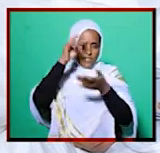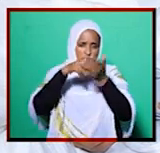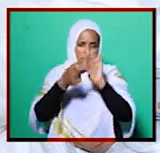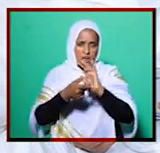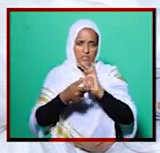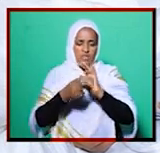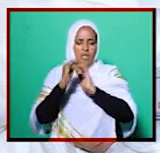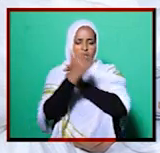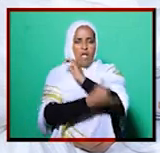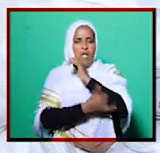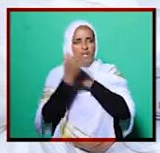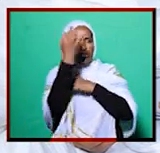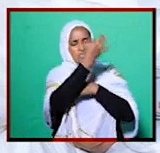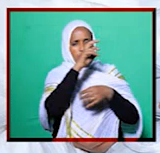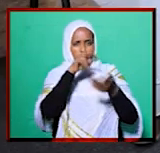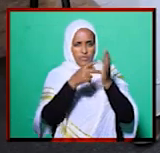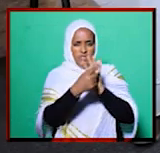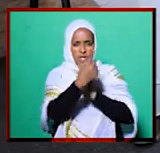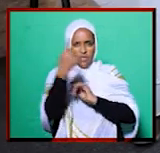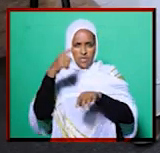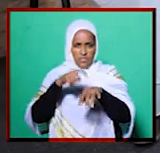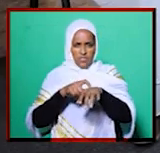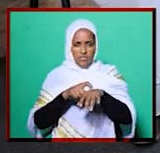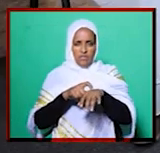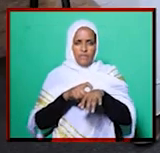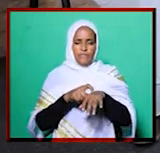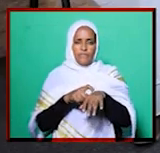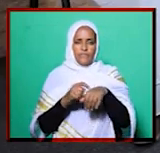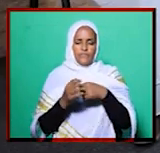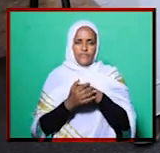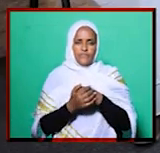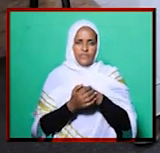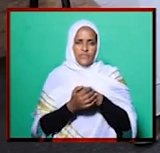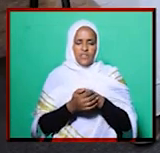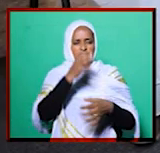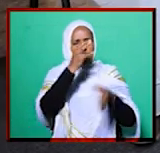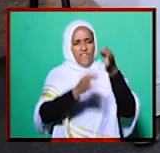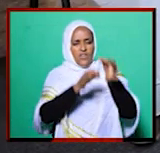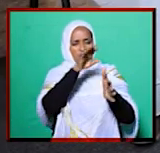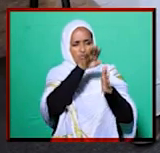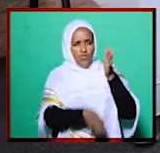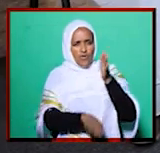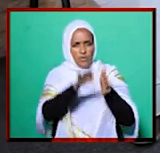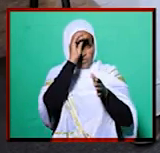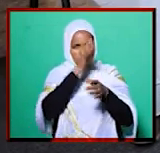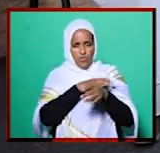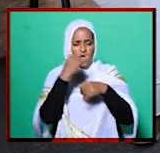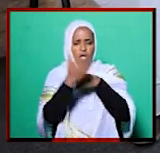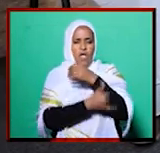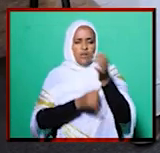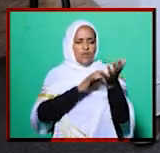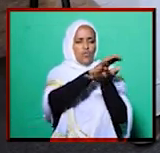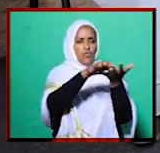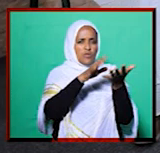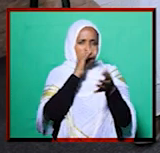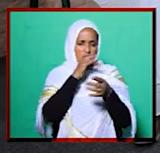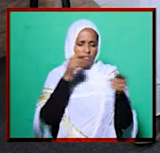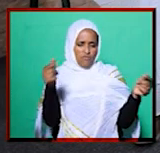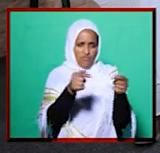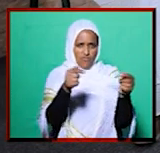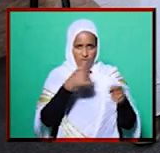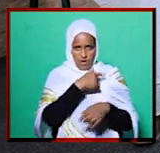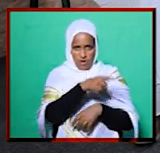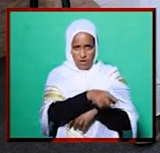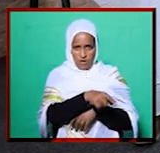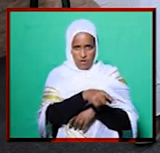ማለት ሀገረ ስብከት ማለት። አንዳንዴ መንበረ ጵጵስና ላይ፣ አንዳንዴ ቤተ ክርስቲያን ላይ፣ አንዳንዴ ወረዳ ቤተ ክህነት ላይ ሁከት ሲነሳ